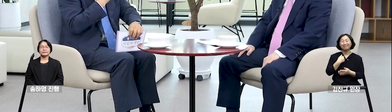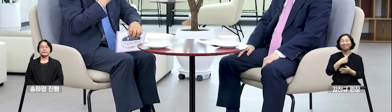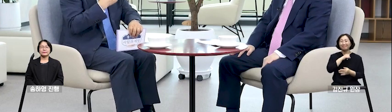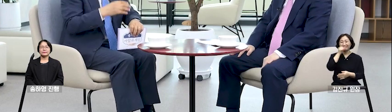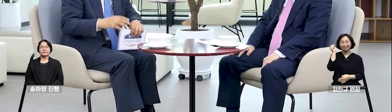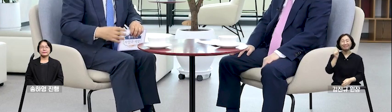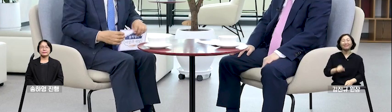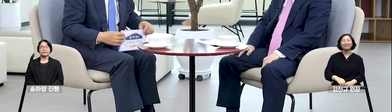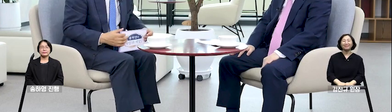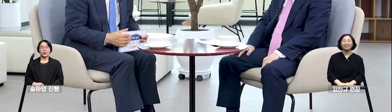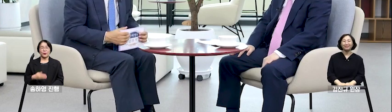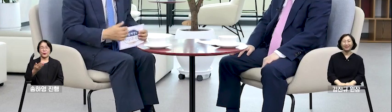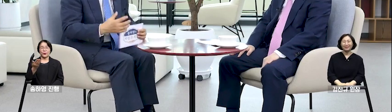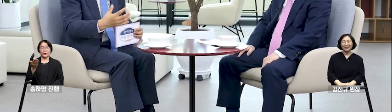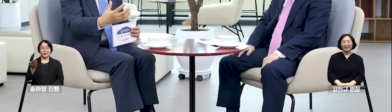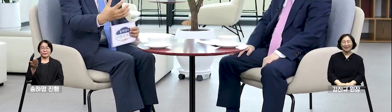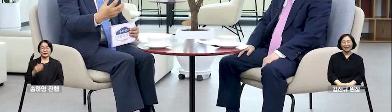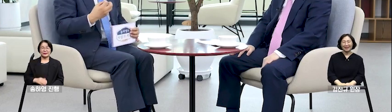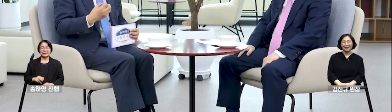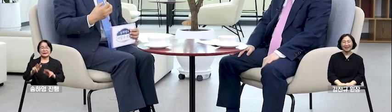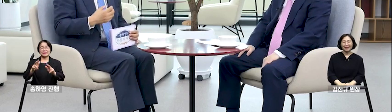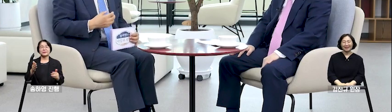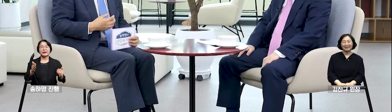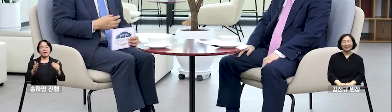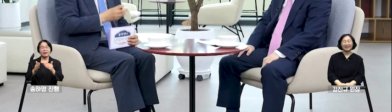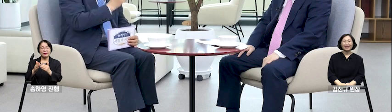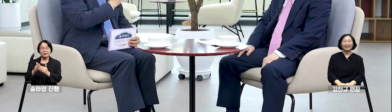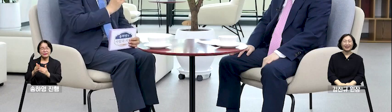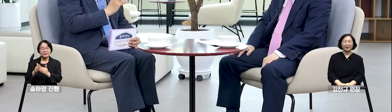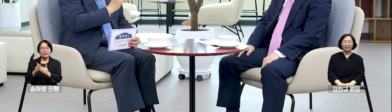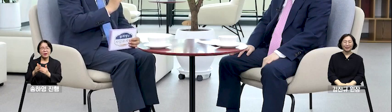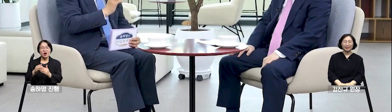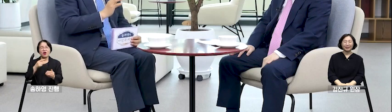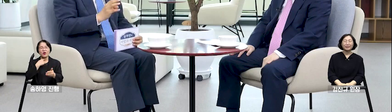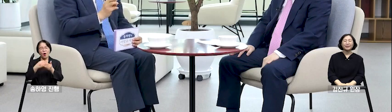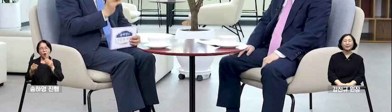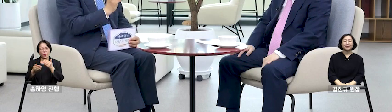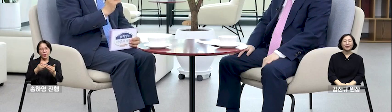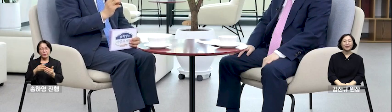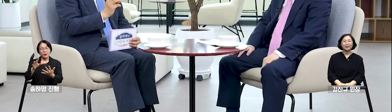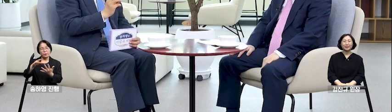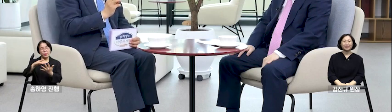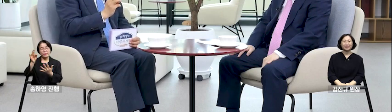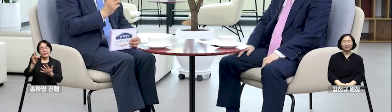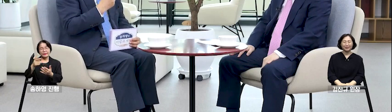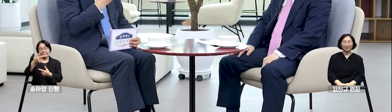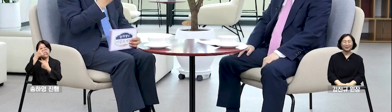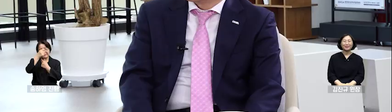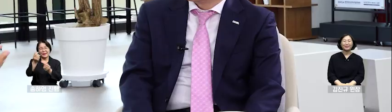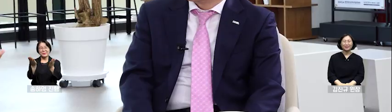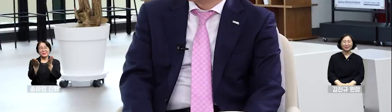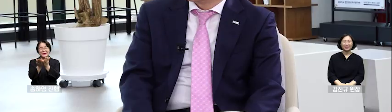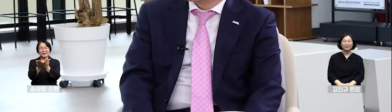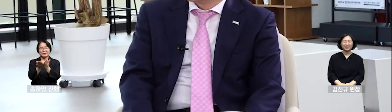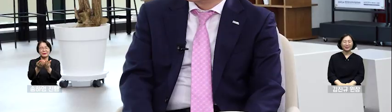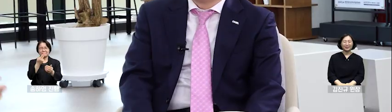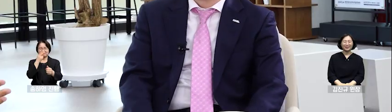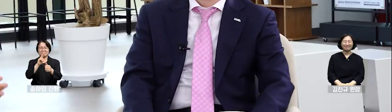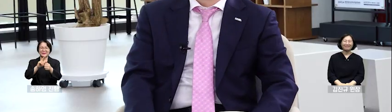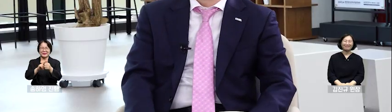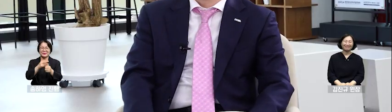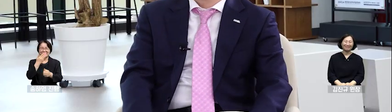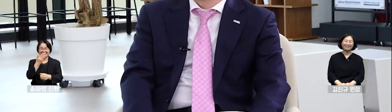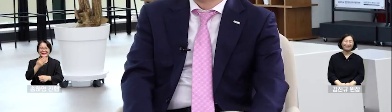됐습니다 원장님이 에 지금까지 이력과 여기서 뽑는 분야 이거 딱 맞았구요 4 도전을 원하니까